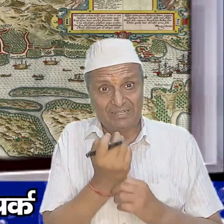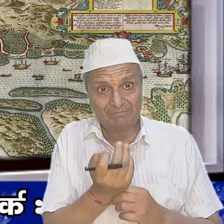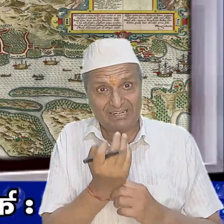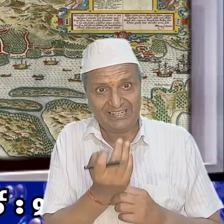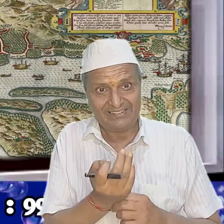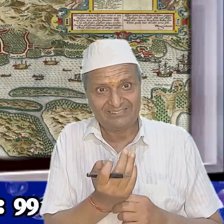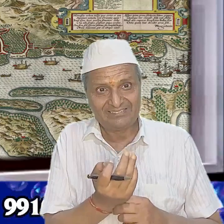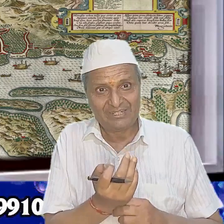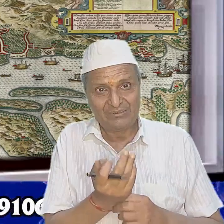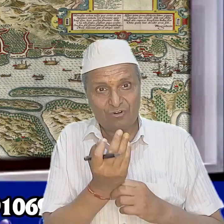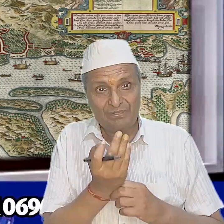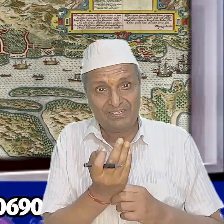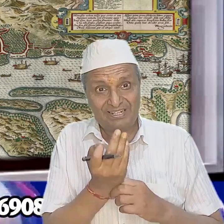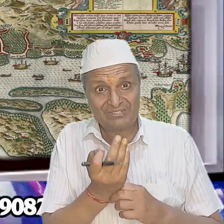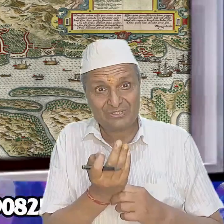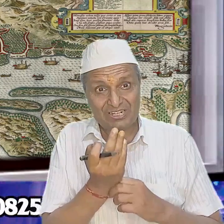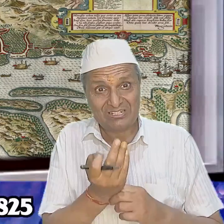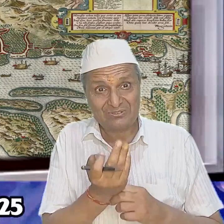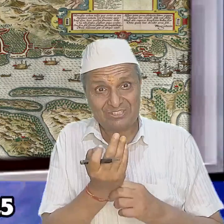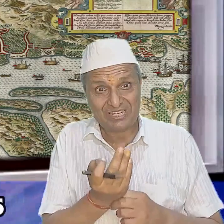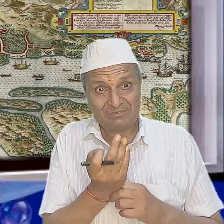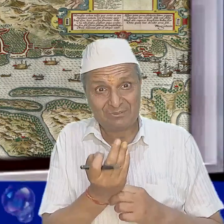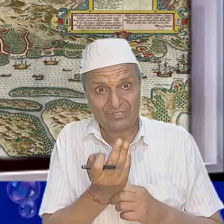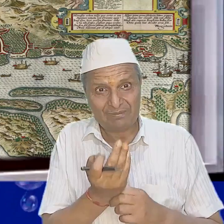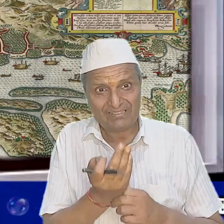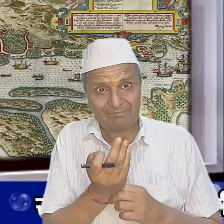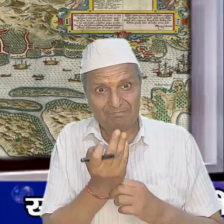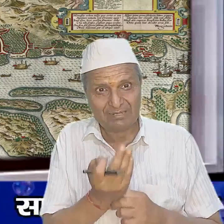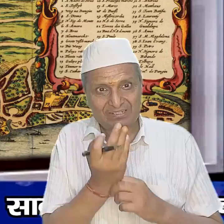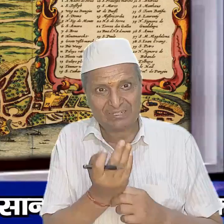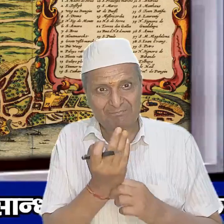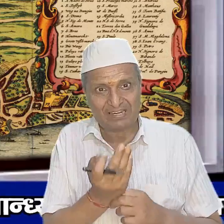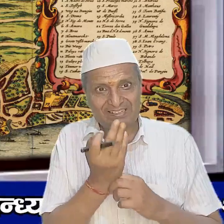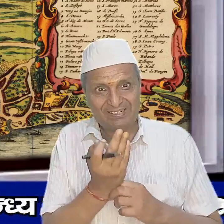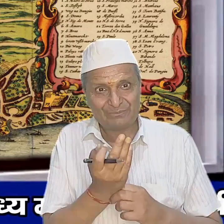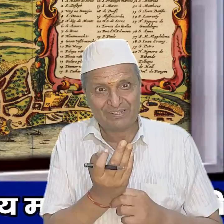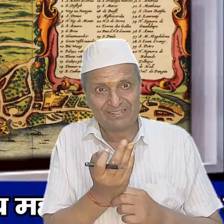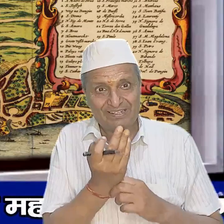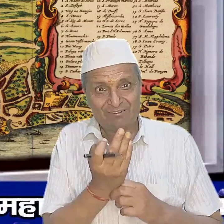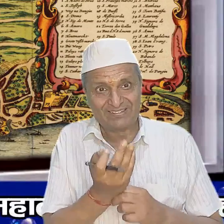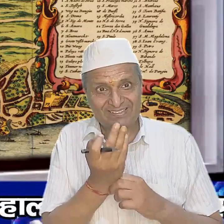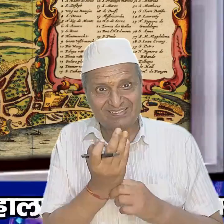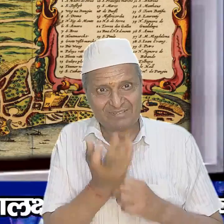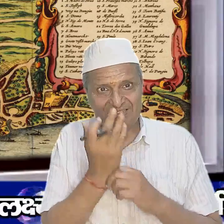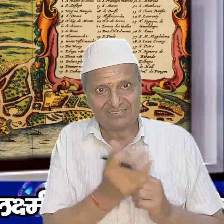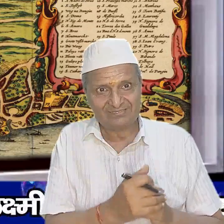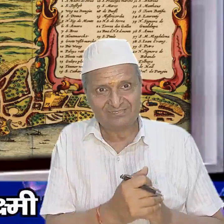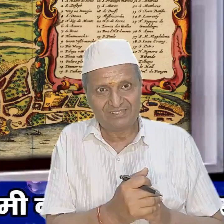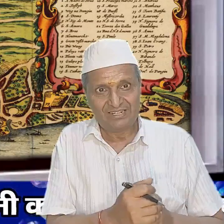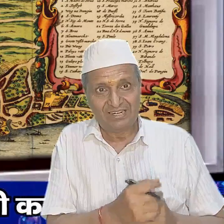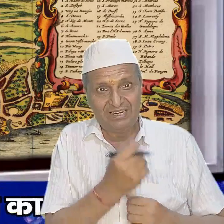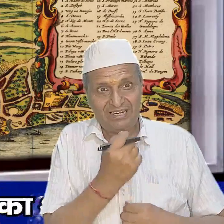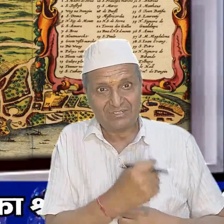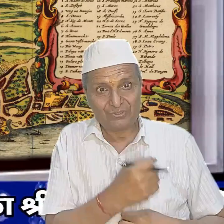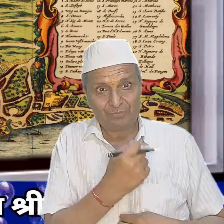जाएगी। उसे बेड़ियों में कस के बांध देते हैं, चौराहे पे खड़ा कर देते हैं, और साथ में फिर 7 दिन का वक्त देते हैं पूरे गोवा के लोगों को कि